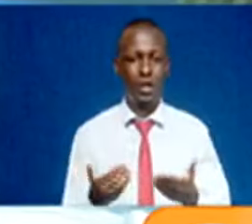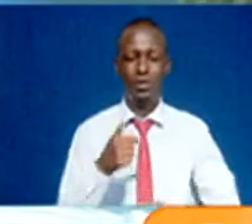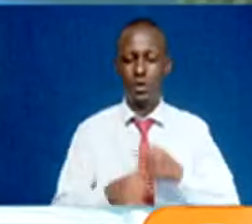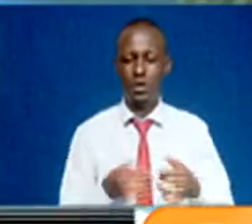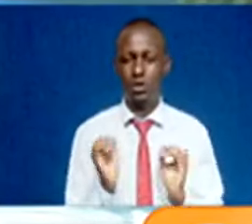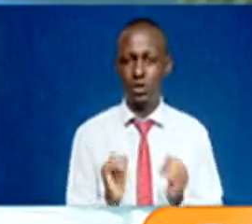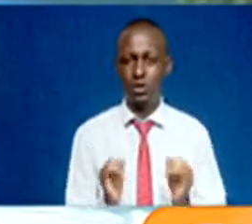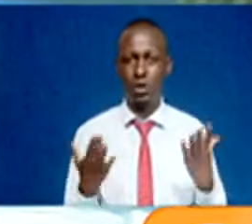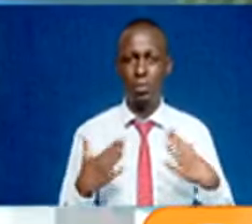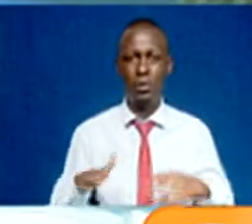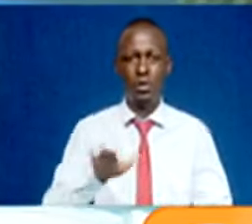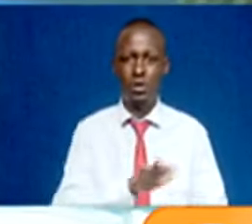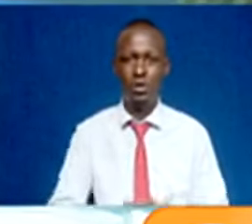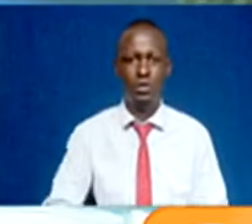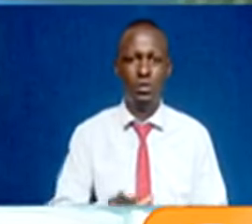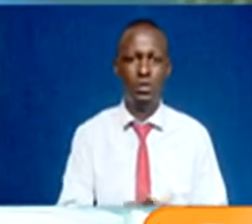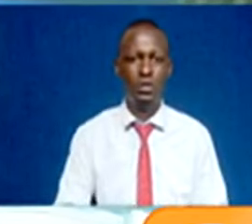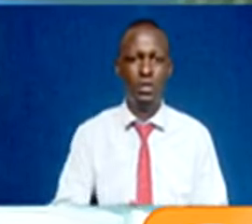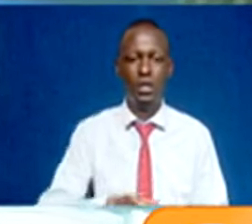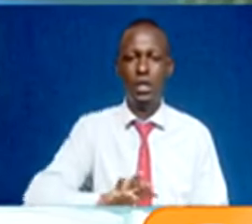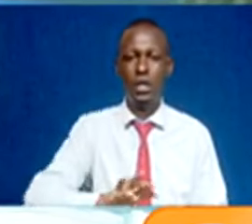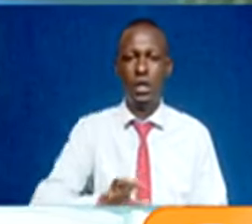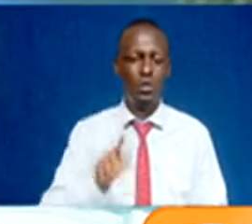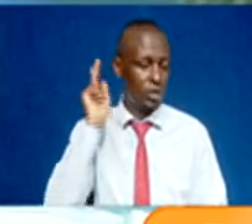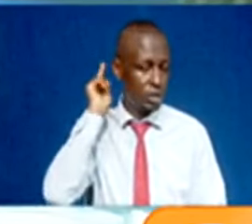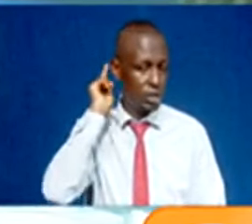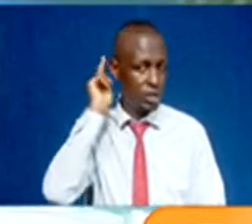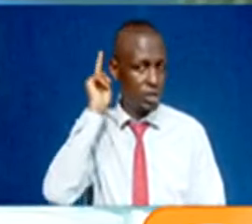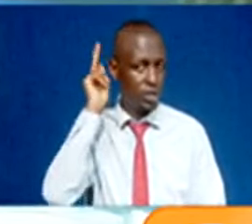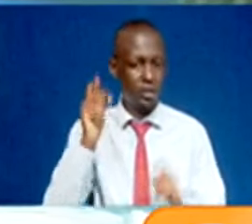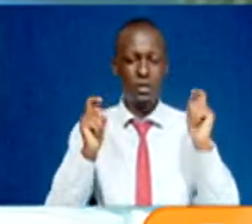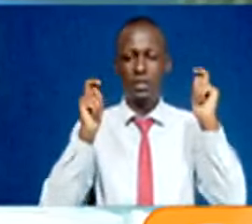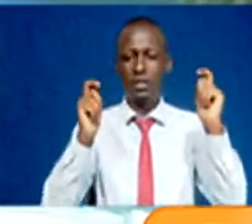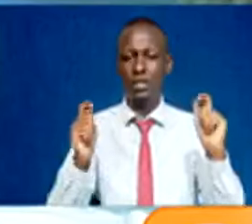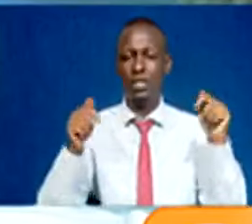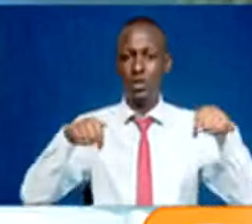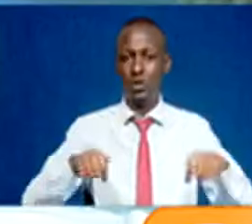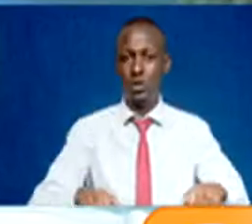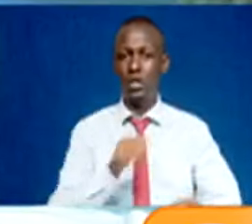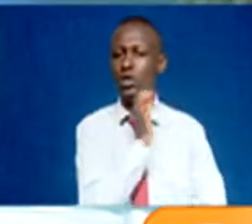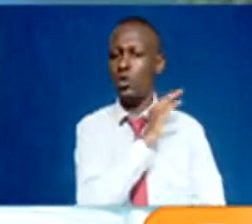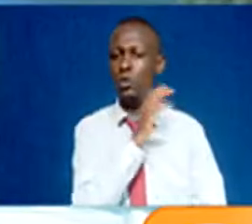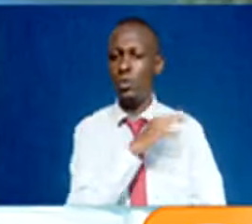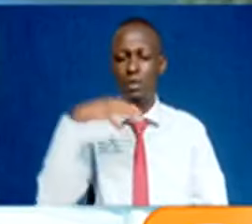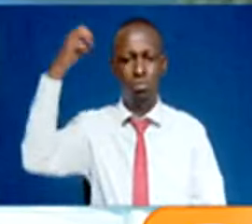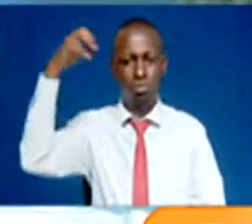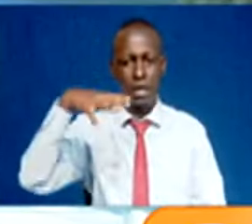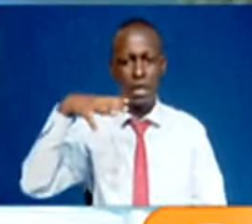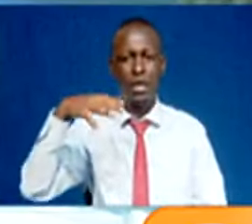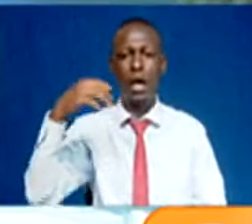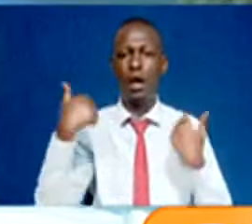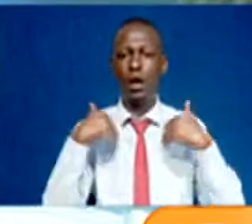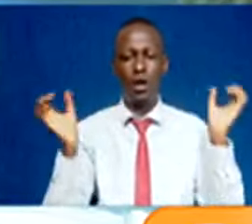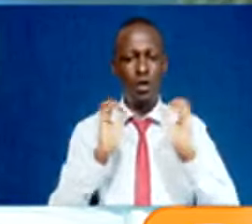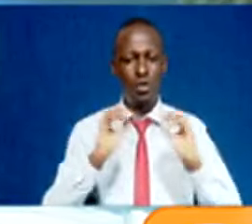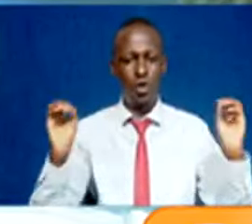Wakazi wa kijiji cha Bokimai eneo la Tabaka kaunti ya Kisii walifanya maandamano hii leo kulalamikia ukosefu wa umeme. Kijiji hicho